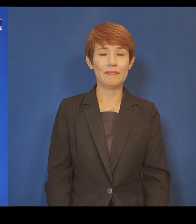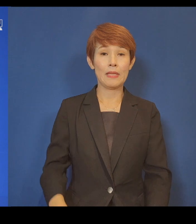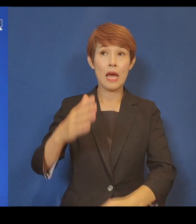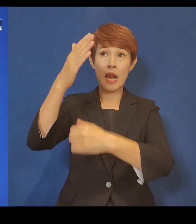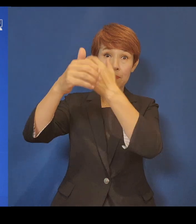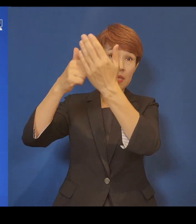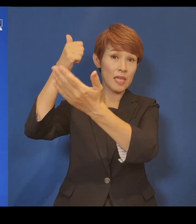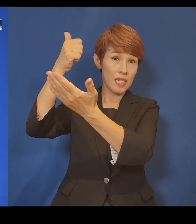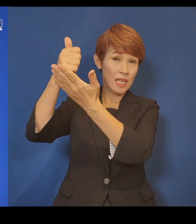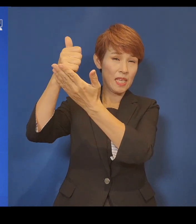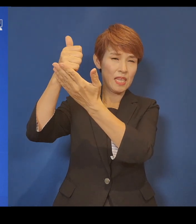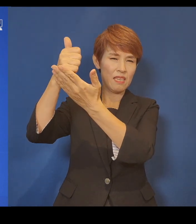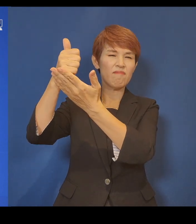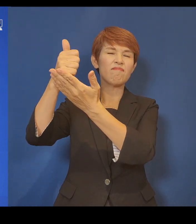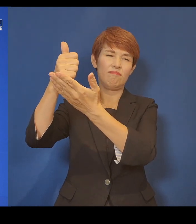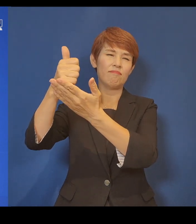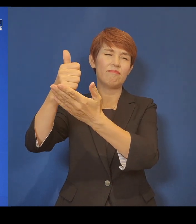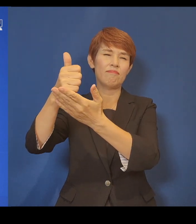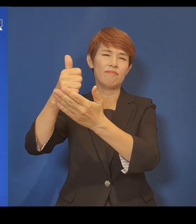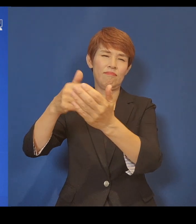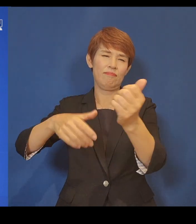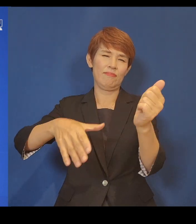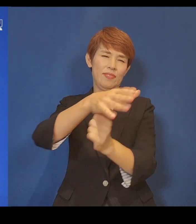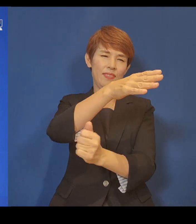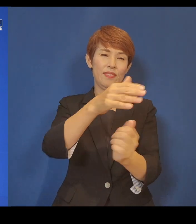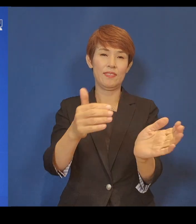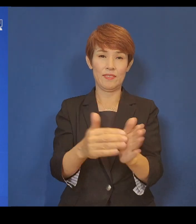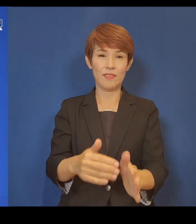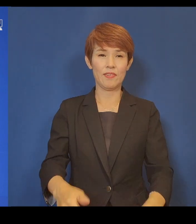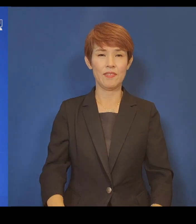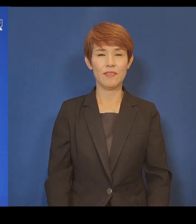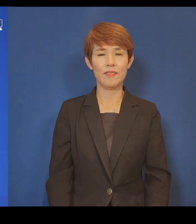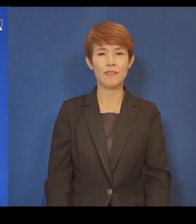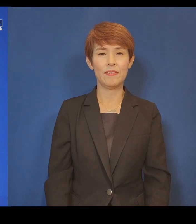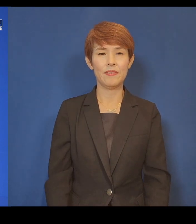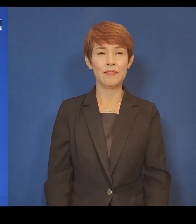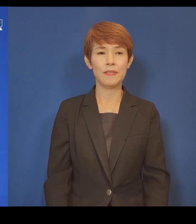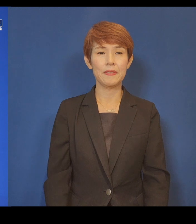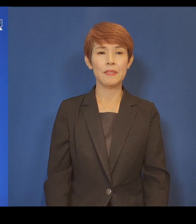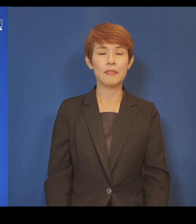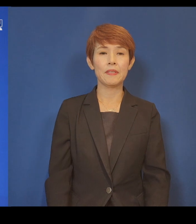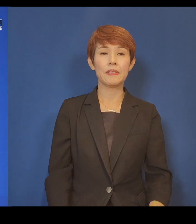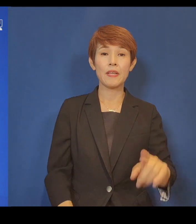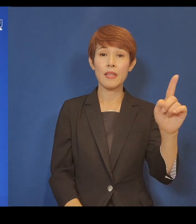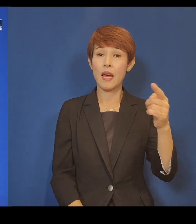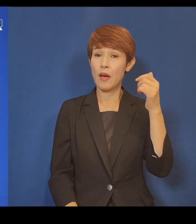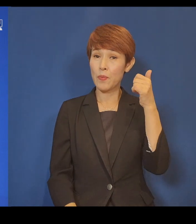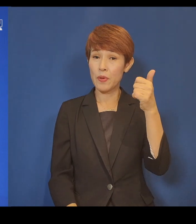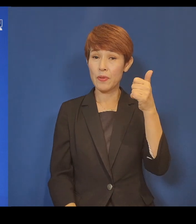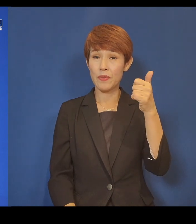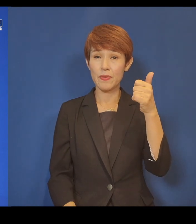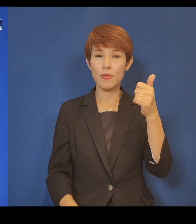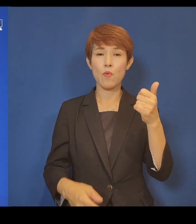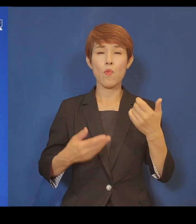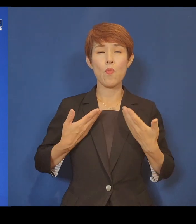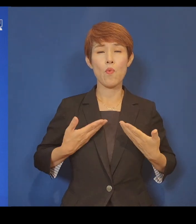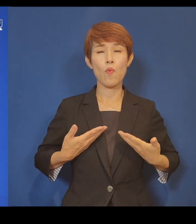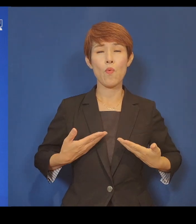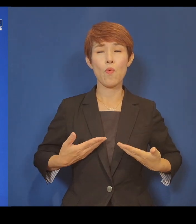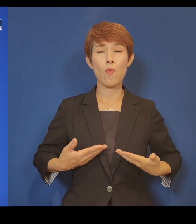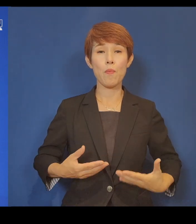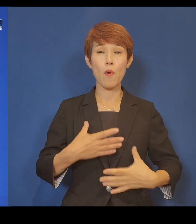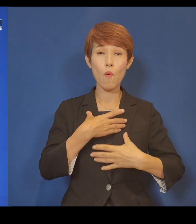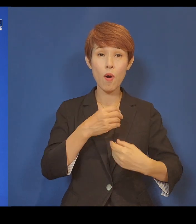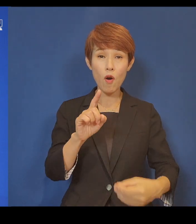그랬더니 진짜로 하나님이 그 일을 하셨어요. 근데 어느 정도로 고요하고 평온하기를